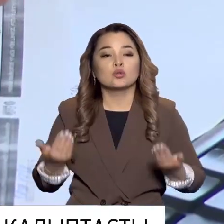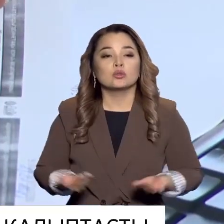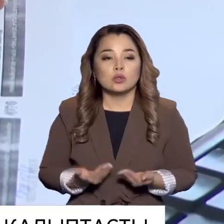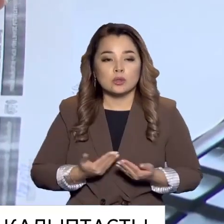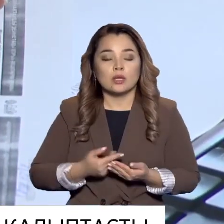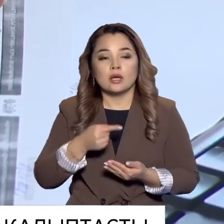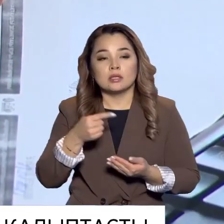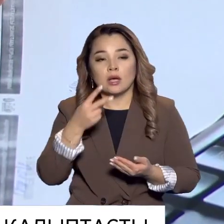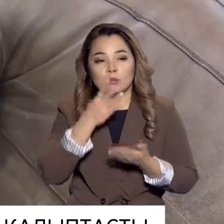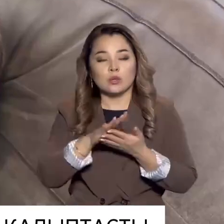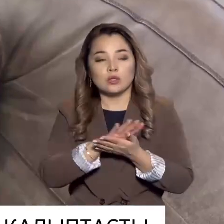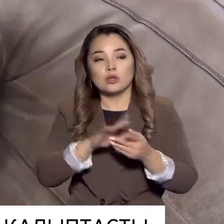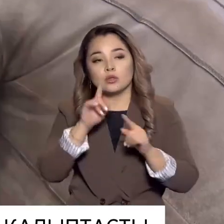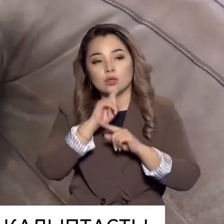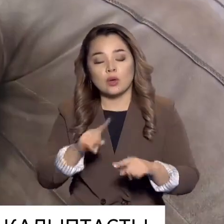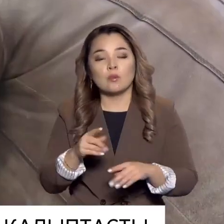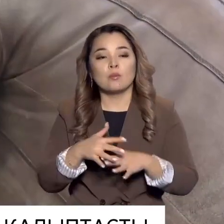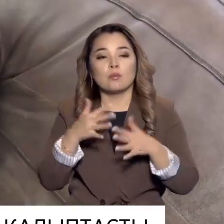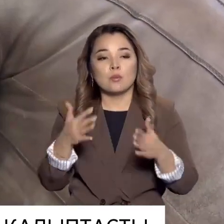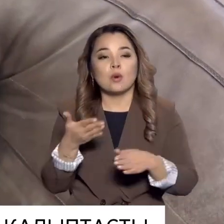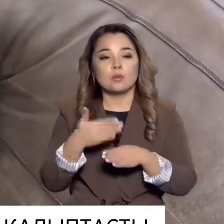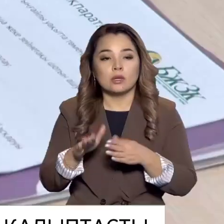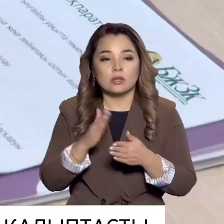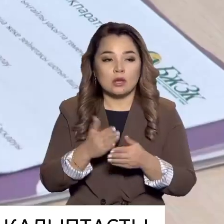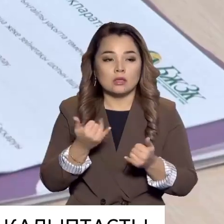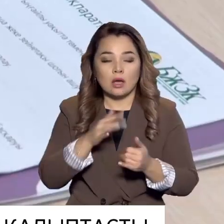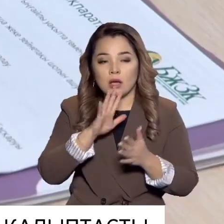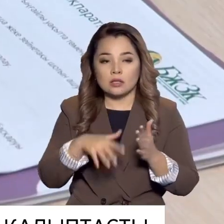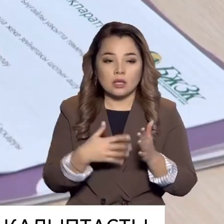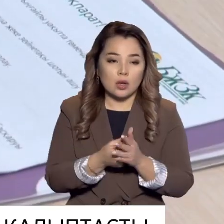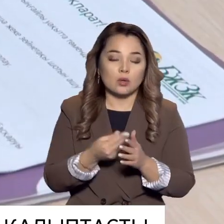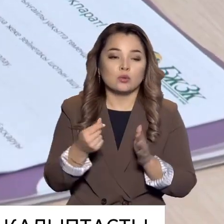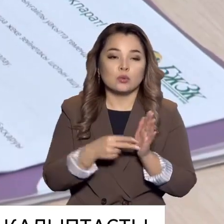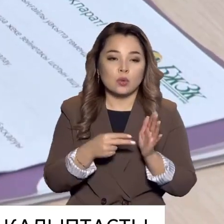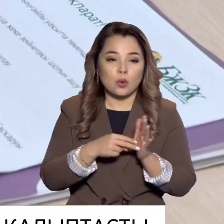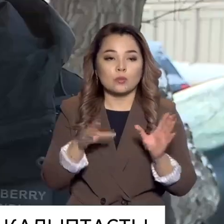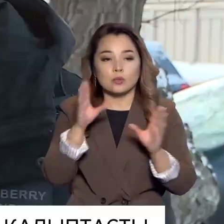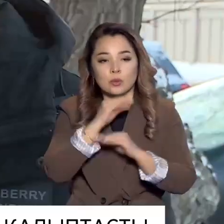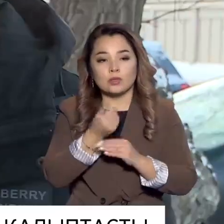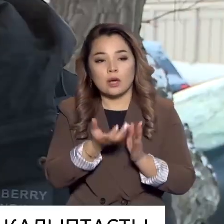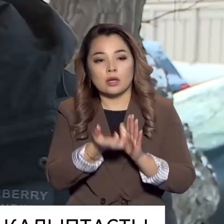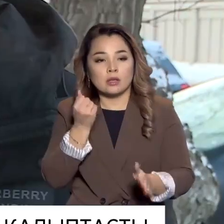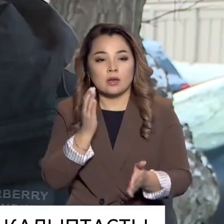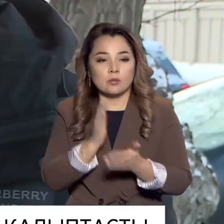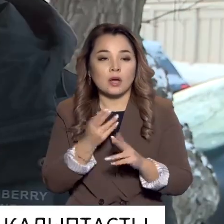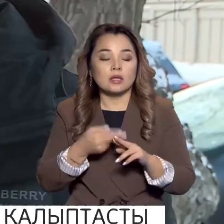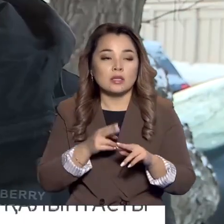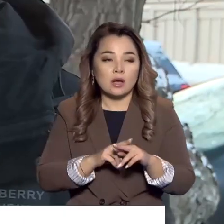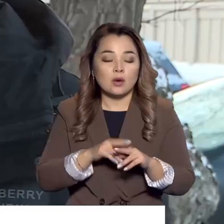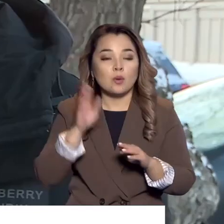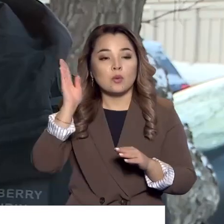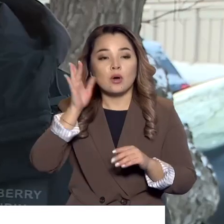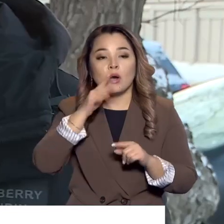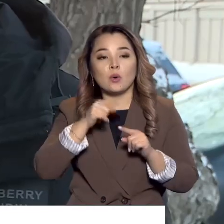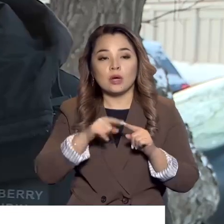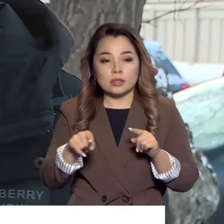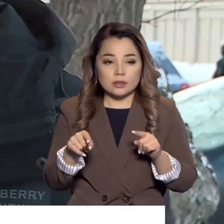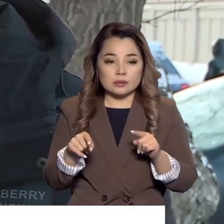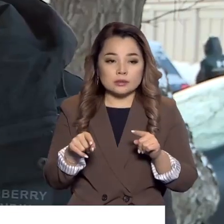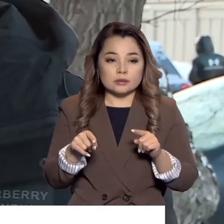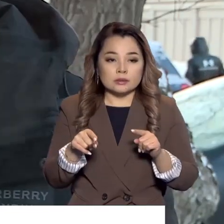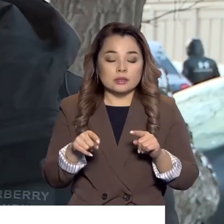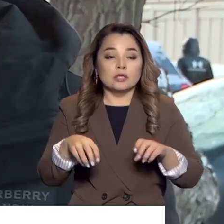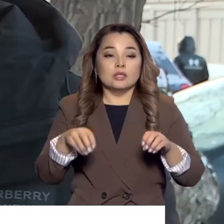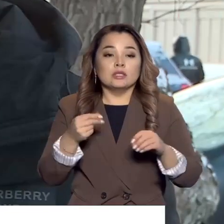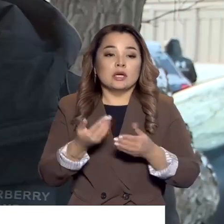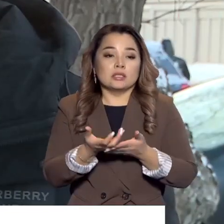ете қоймайды дейді. Өйткені басым бөлігі осы уақытқа дейін шекті соманы шешіп үлгерген. Алдағы уақытта енді